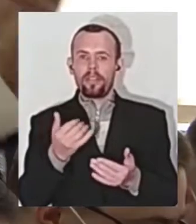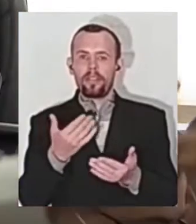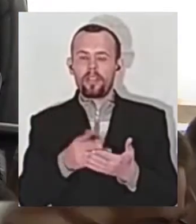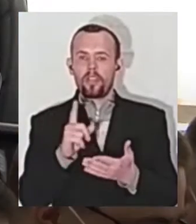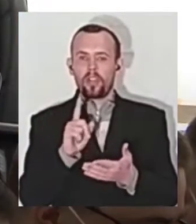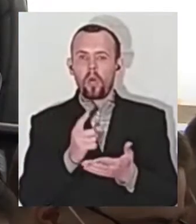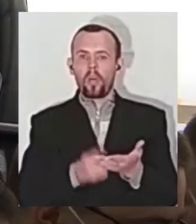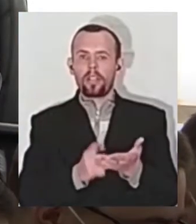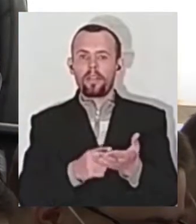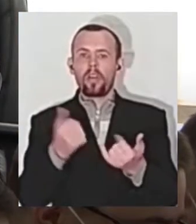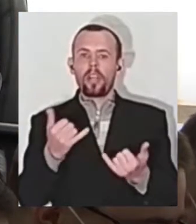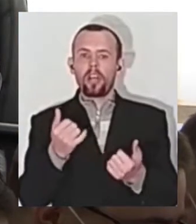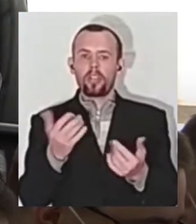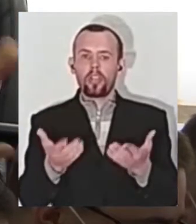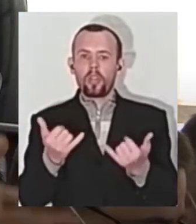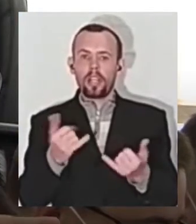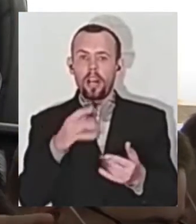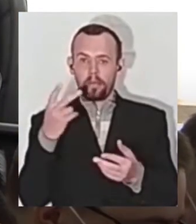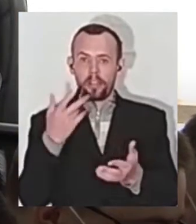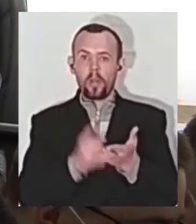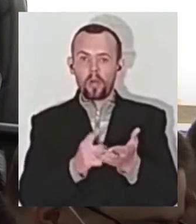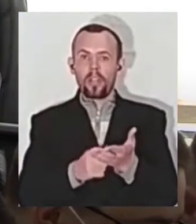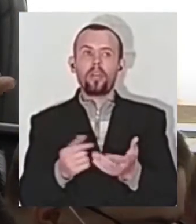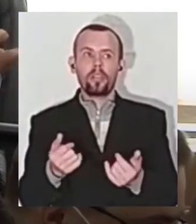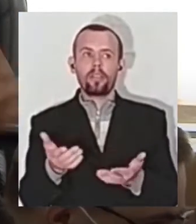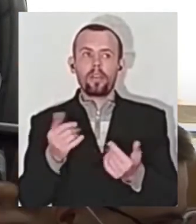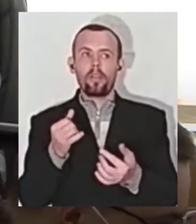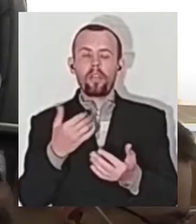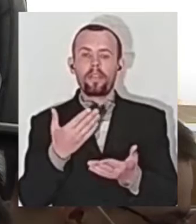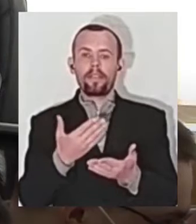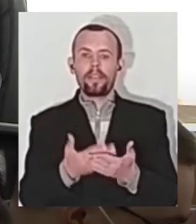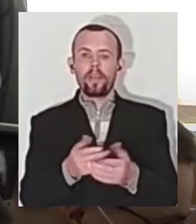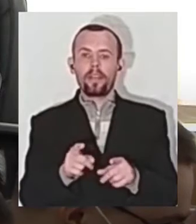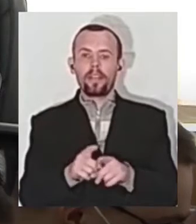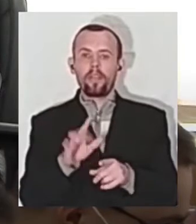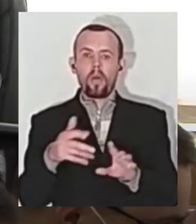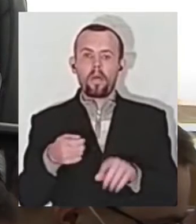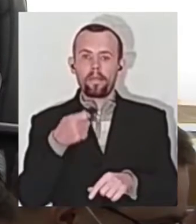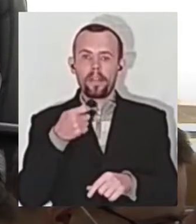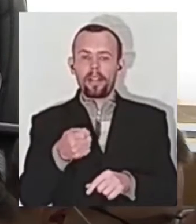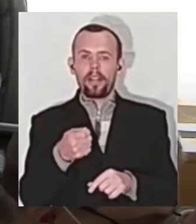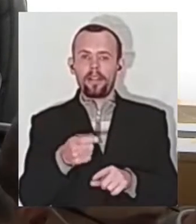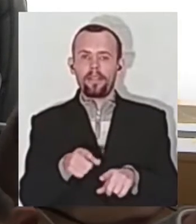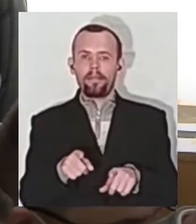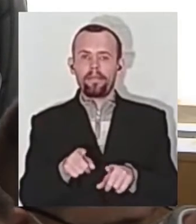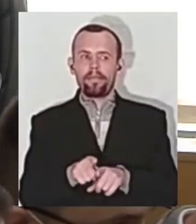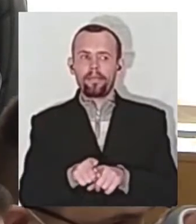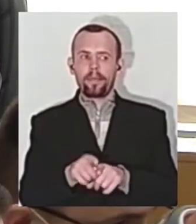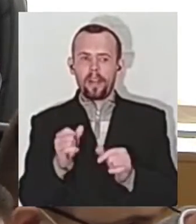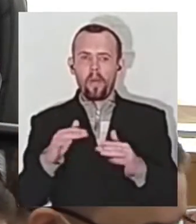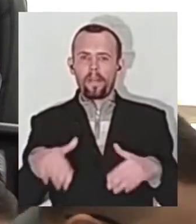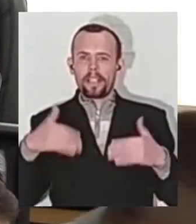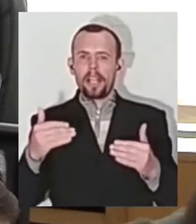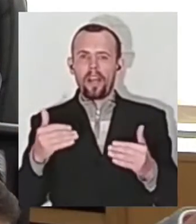зараз подаються нові докази, ми відповідно, логічно було б, щоб подали ці нові докази в стадії згідно